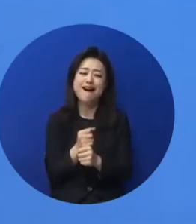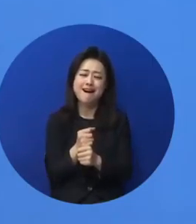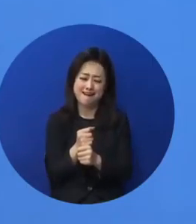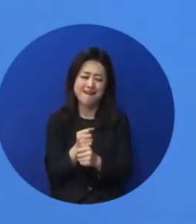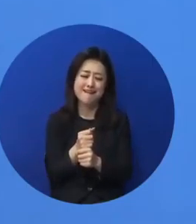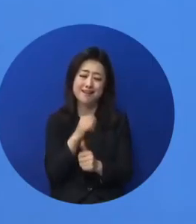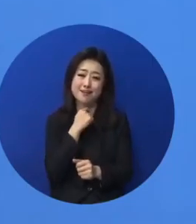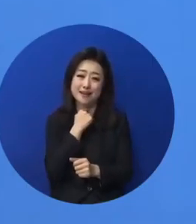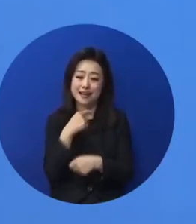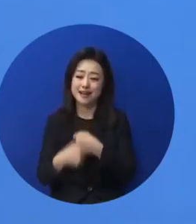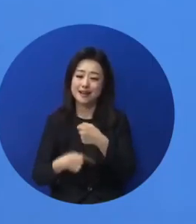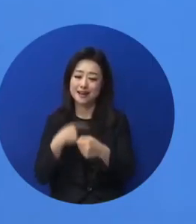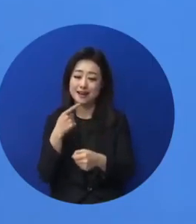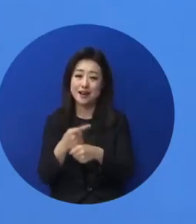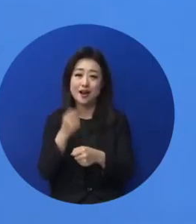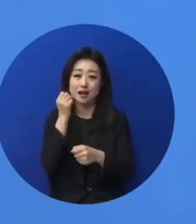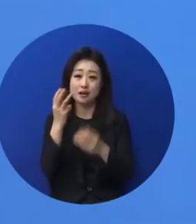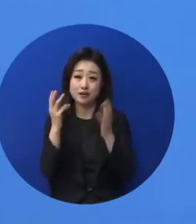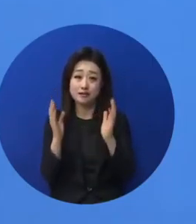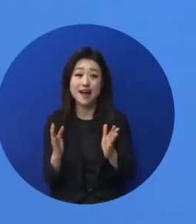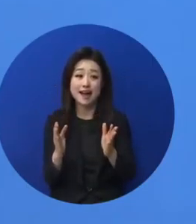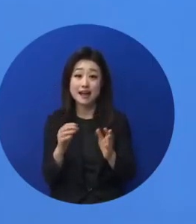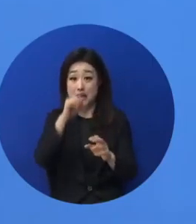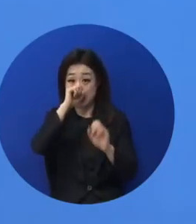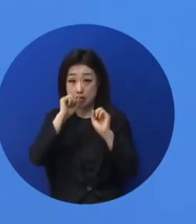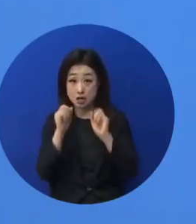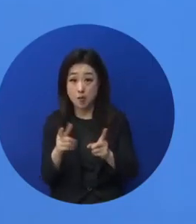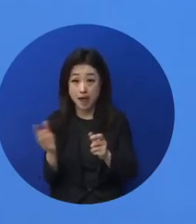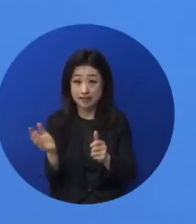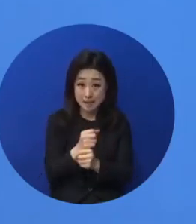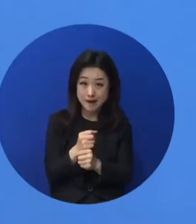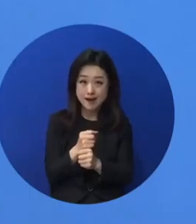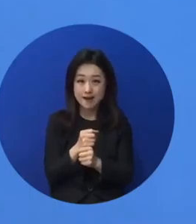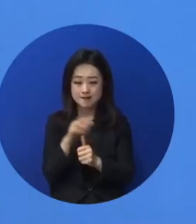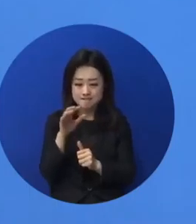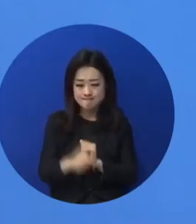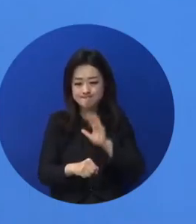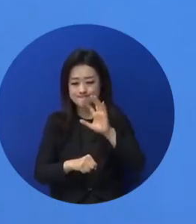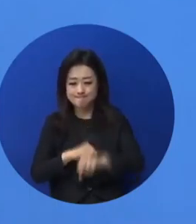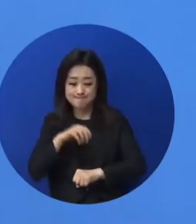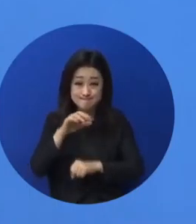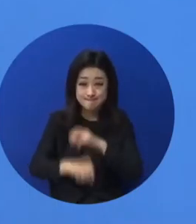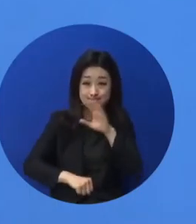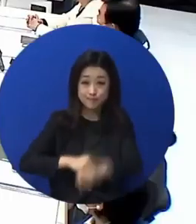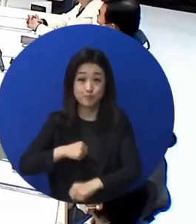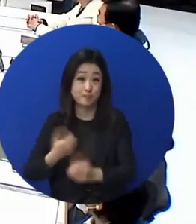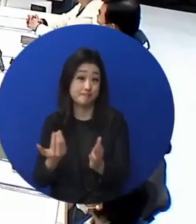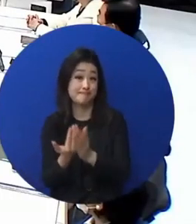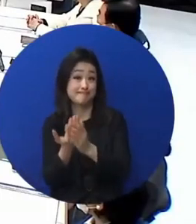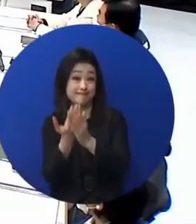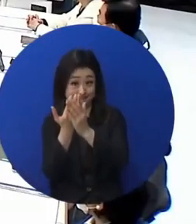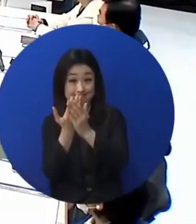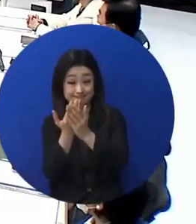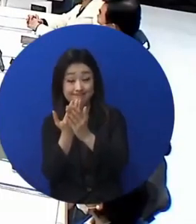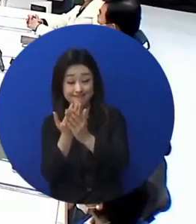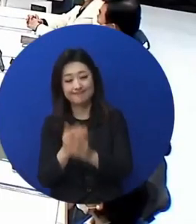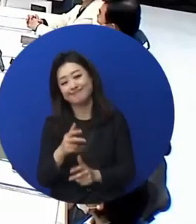됩니다. 1년 반 동안 기회를 던져줬을 뿐이지 그걸 하나하나 정착을 시켜나가고 발전을 시켜나가는